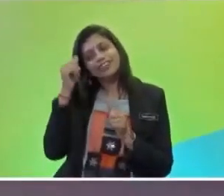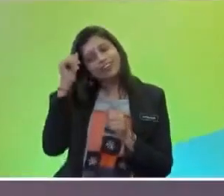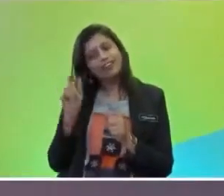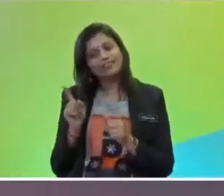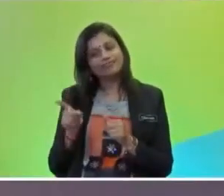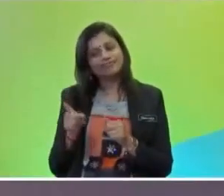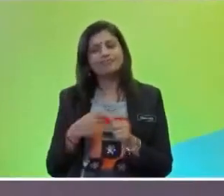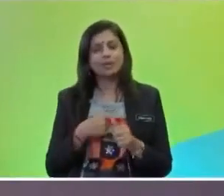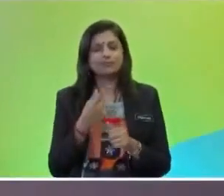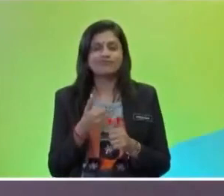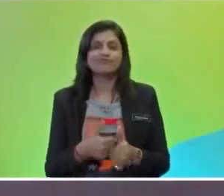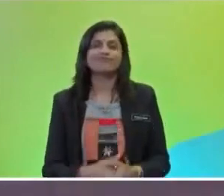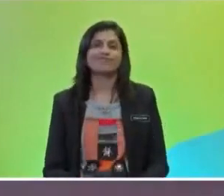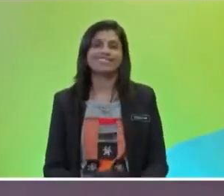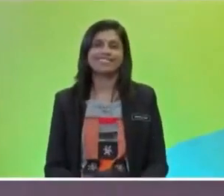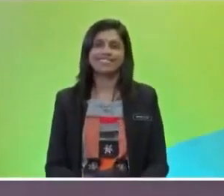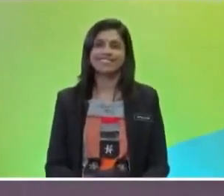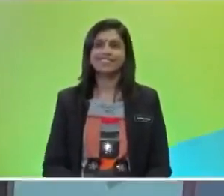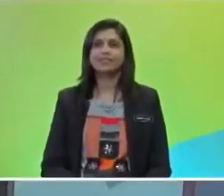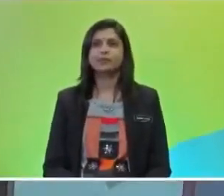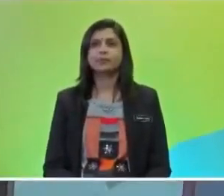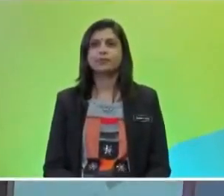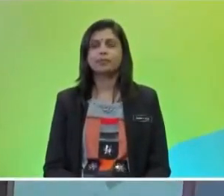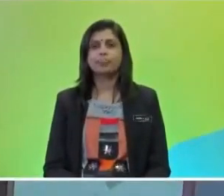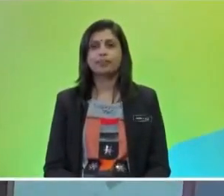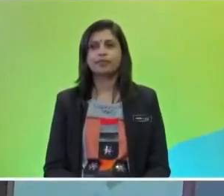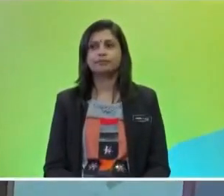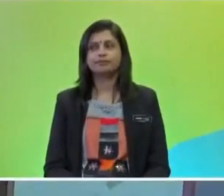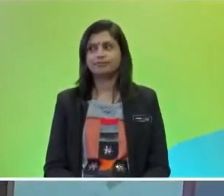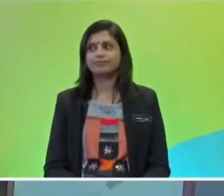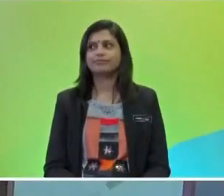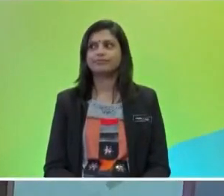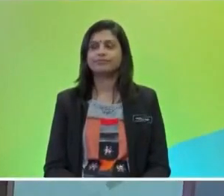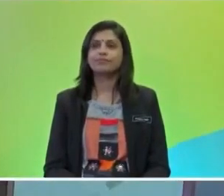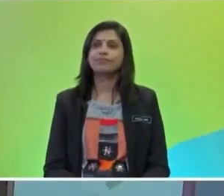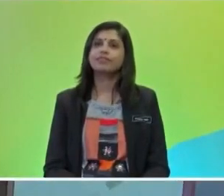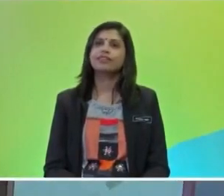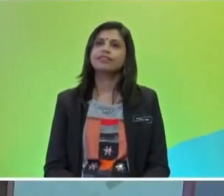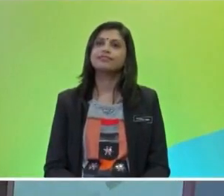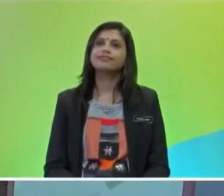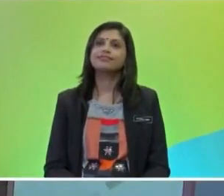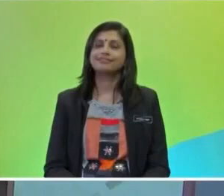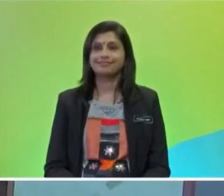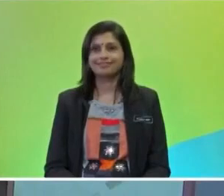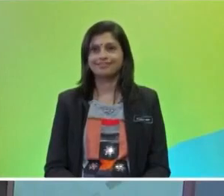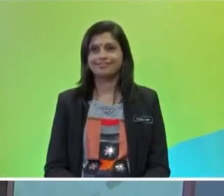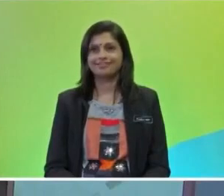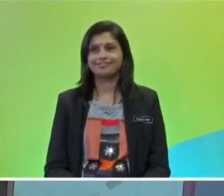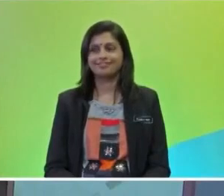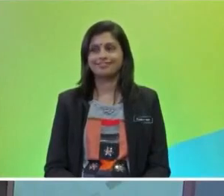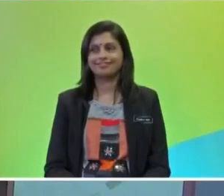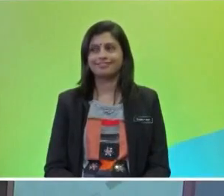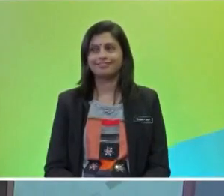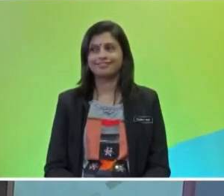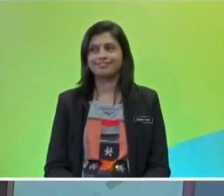ni daripada jiran dia. Dia menghargai dia. Okey? Baik dah. Cantik kan? Cantik sangat. Ah, yes, cantik sangat.